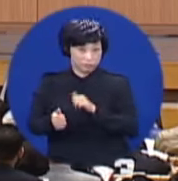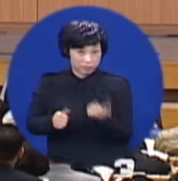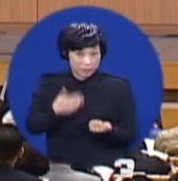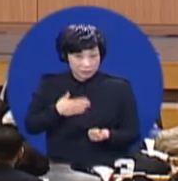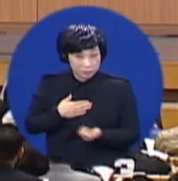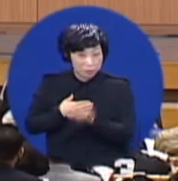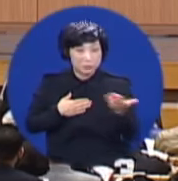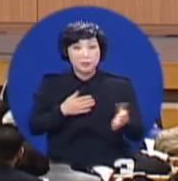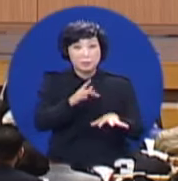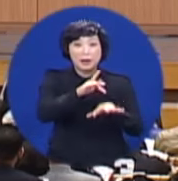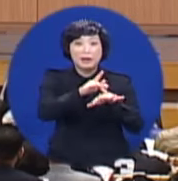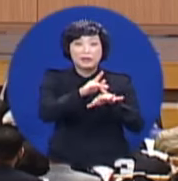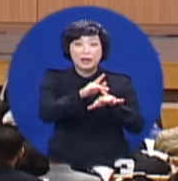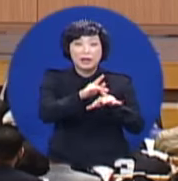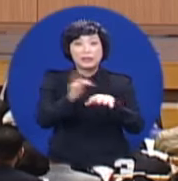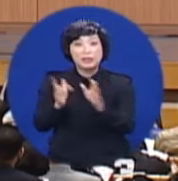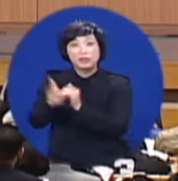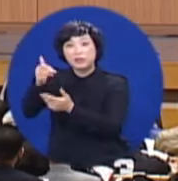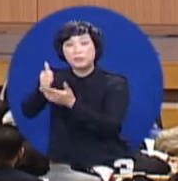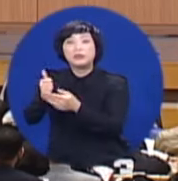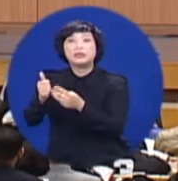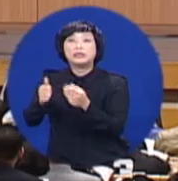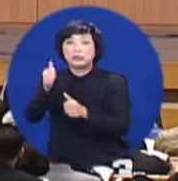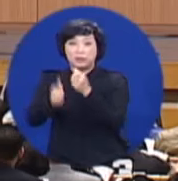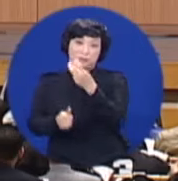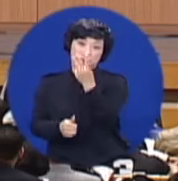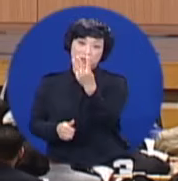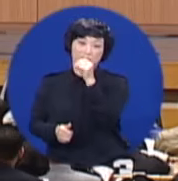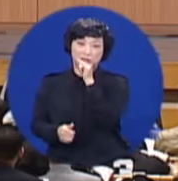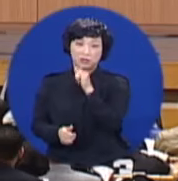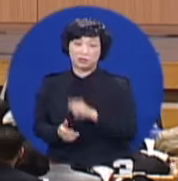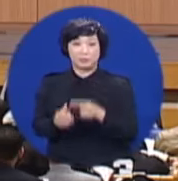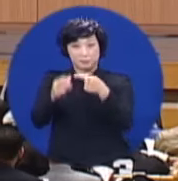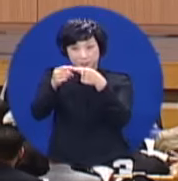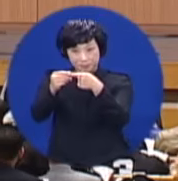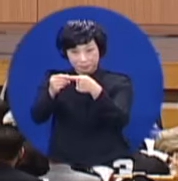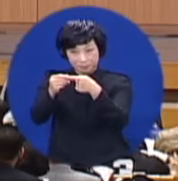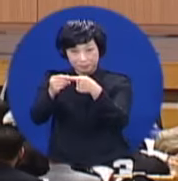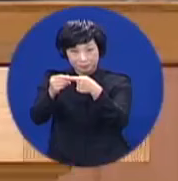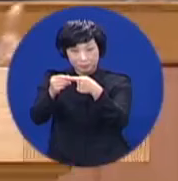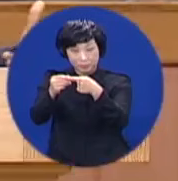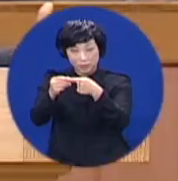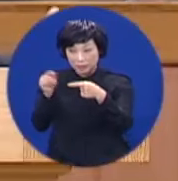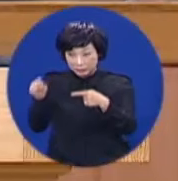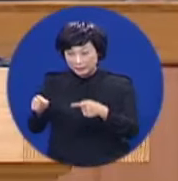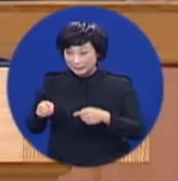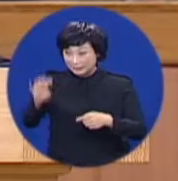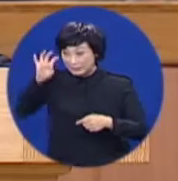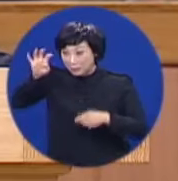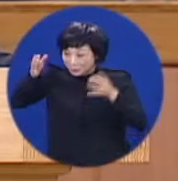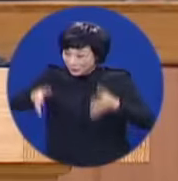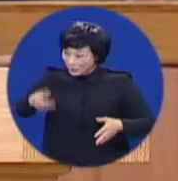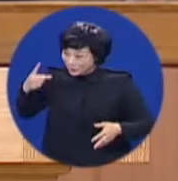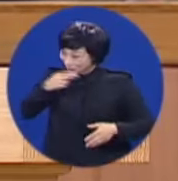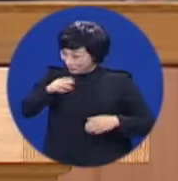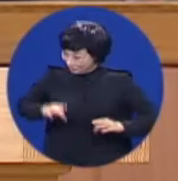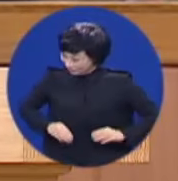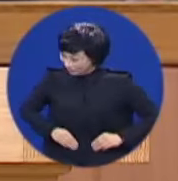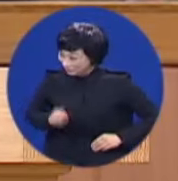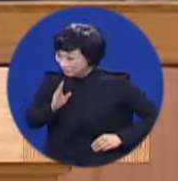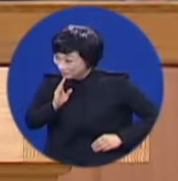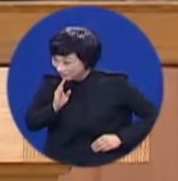그래서 마귀에게 세 가지 시험을 해요. 야, 너 40일 동안